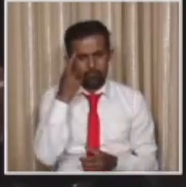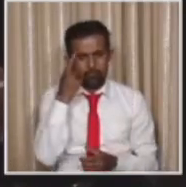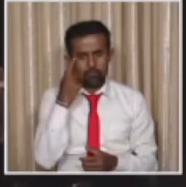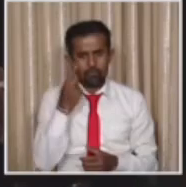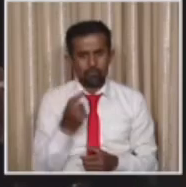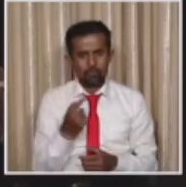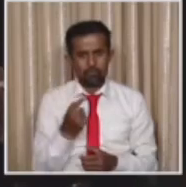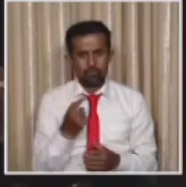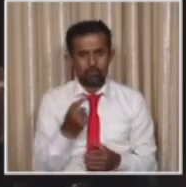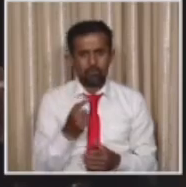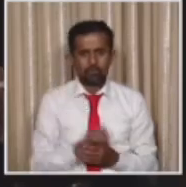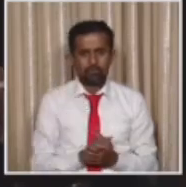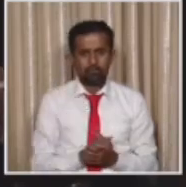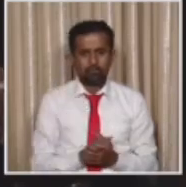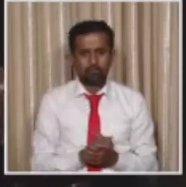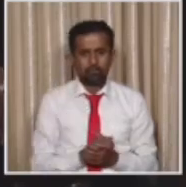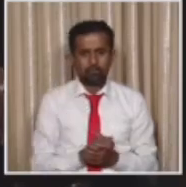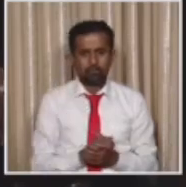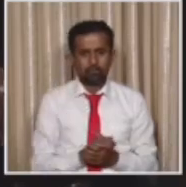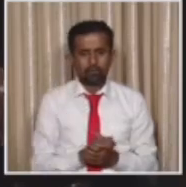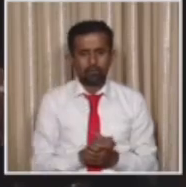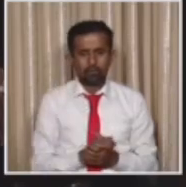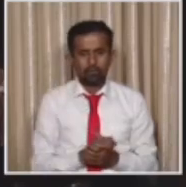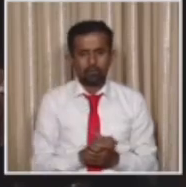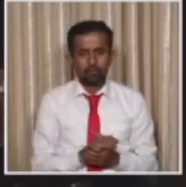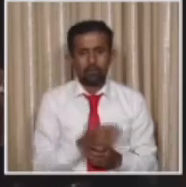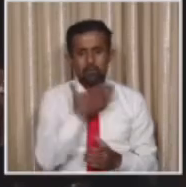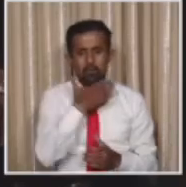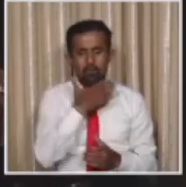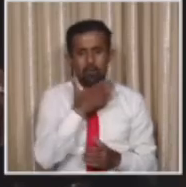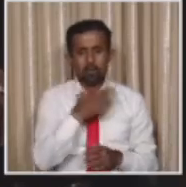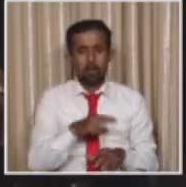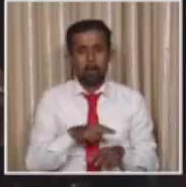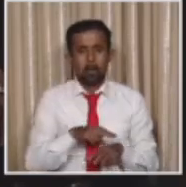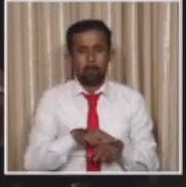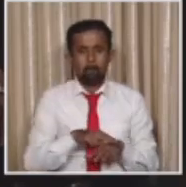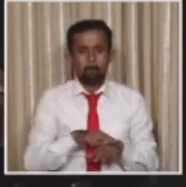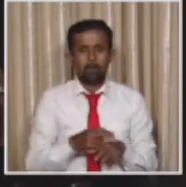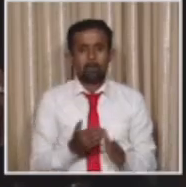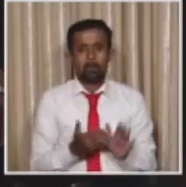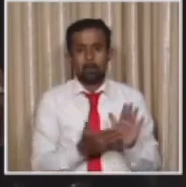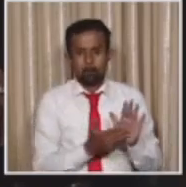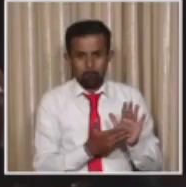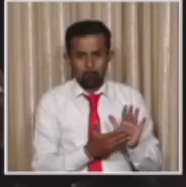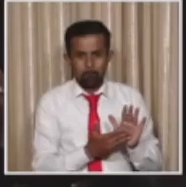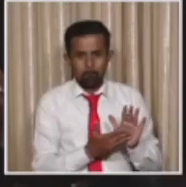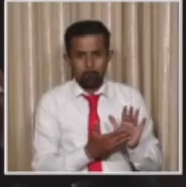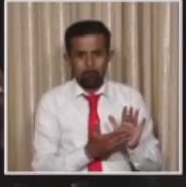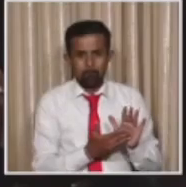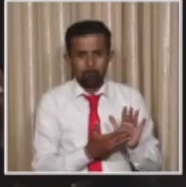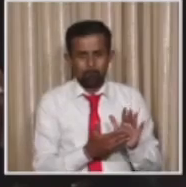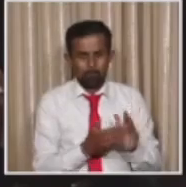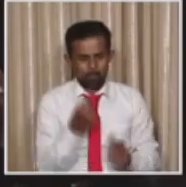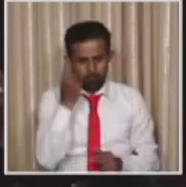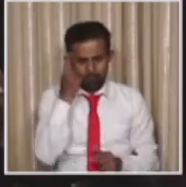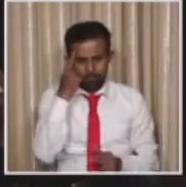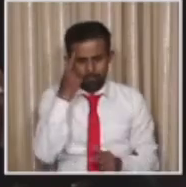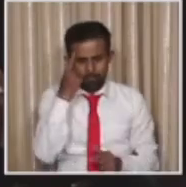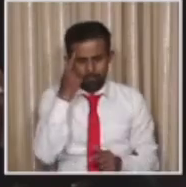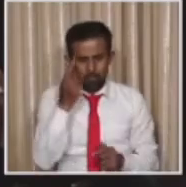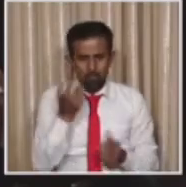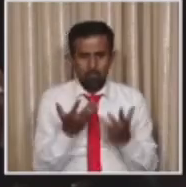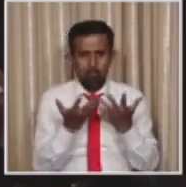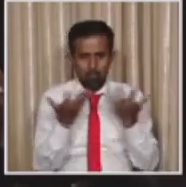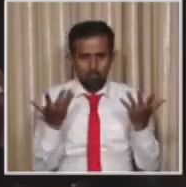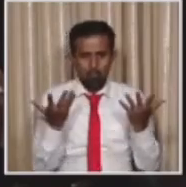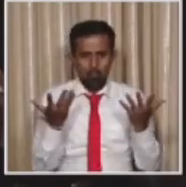විශේෂයෙන් එක්සත් රාජධානියේ පවුම් මිලියන මට මතක හැටියට ගණනාවක්